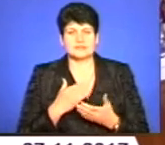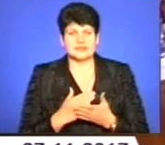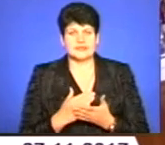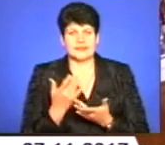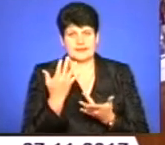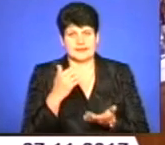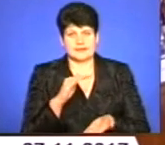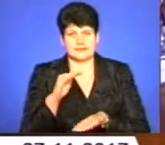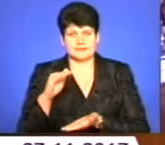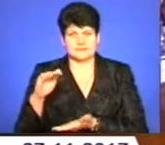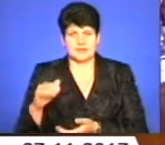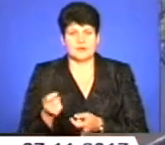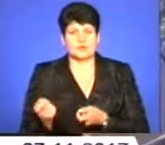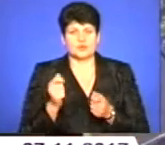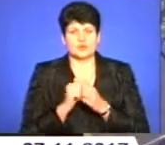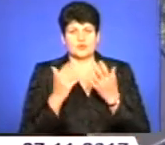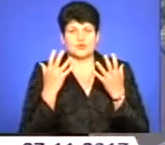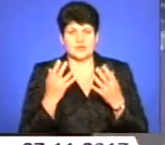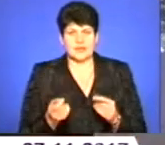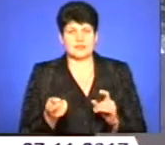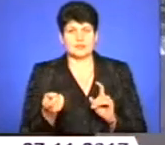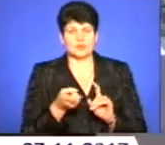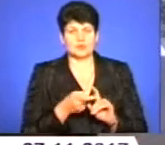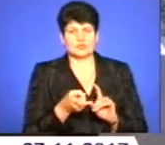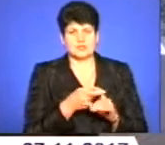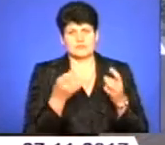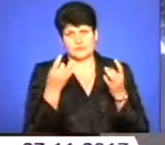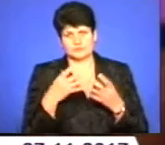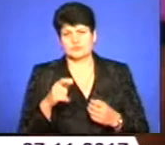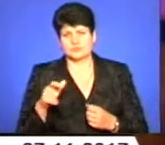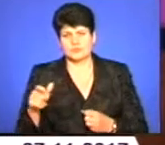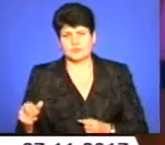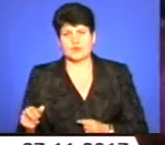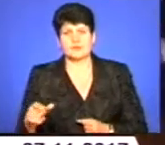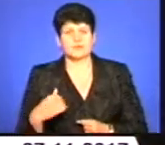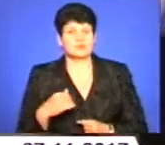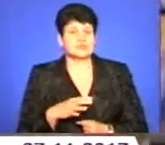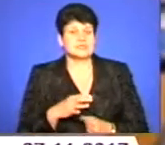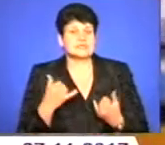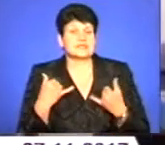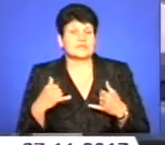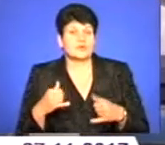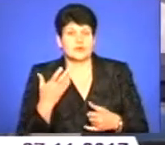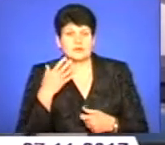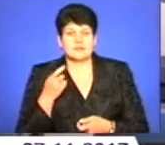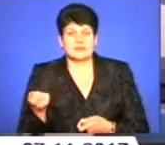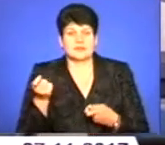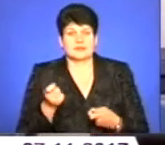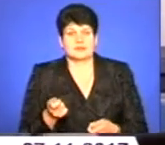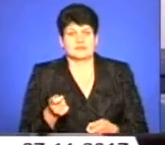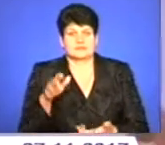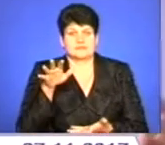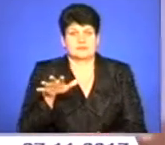купок, приносять щодня, долучаються пересічні тернополяни. Ми були здивовані, коли нам принесли величезну